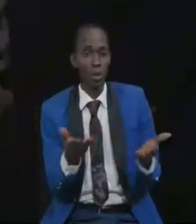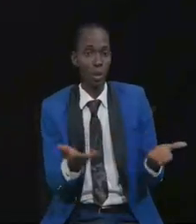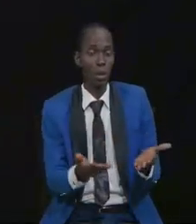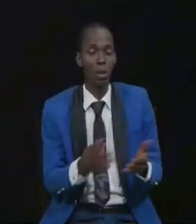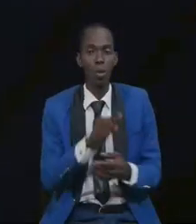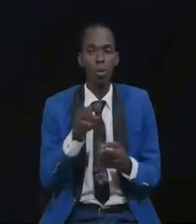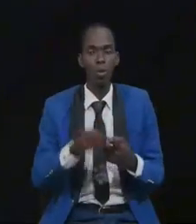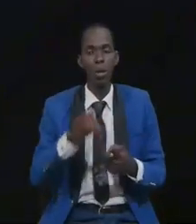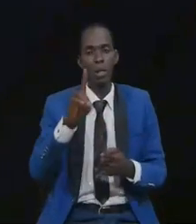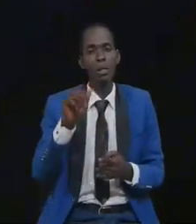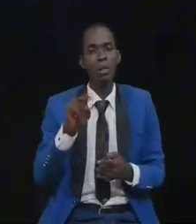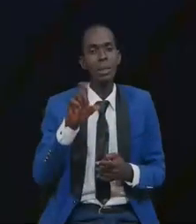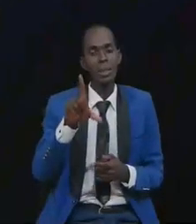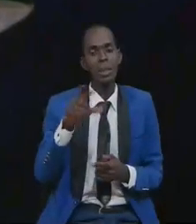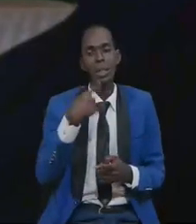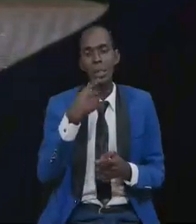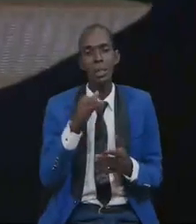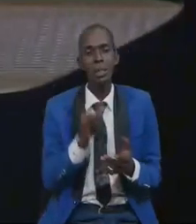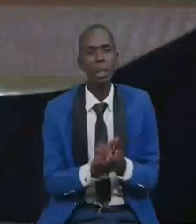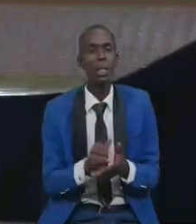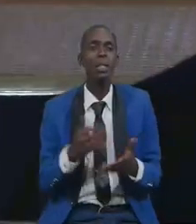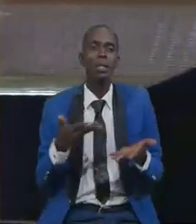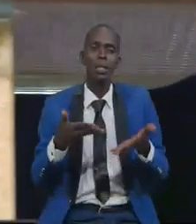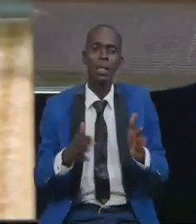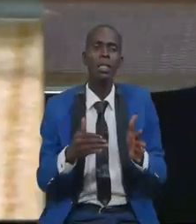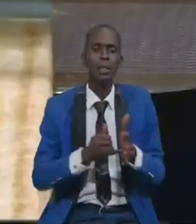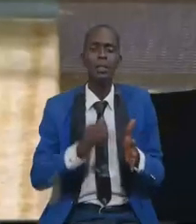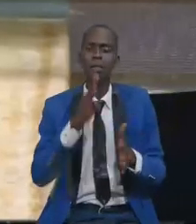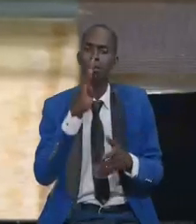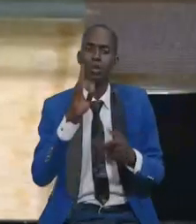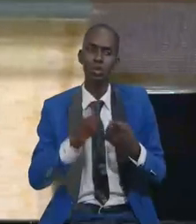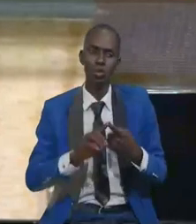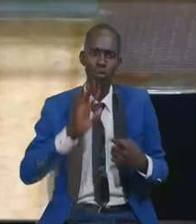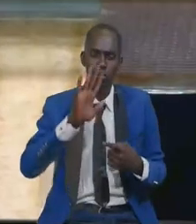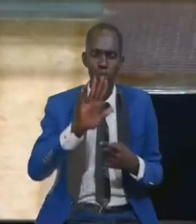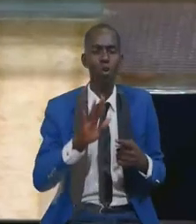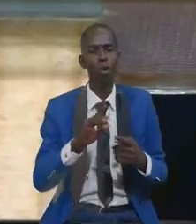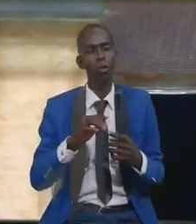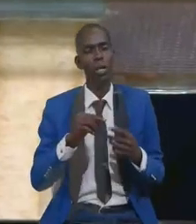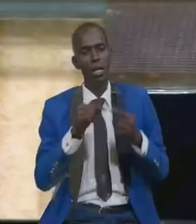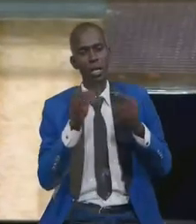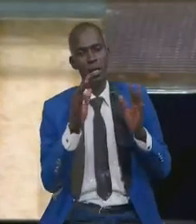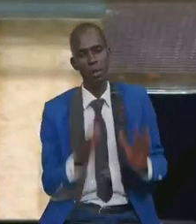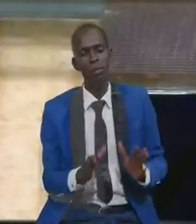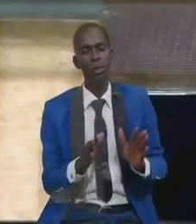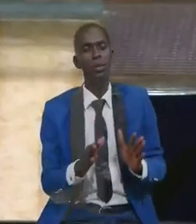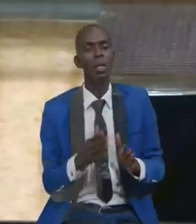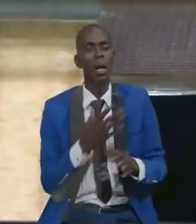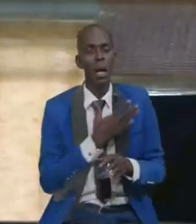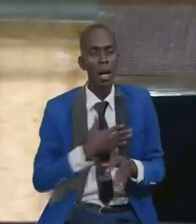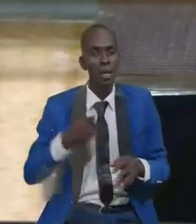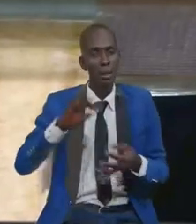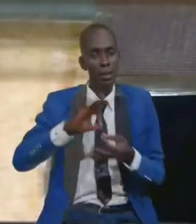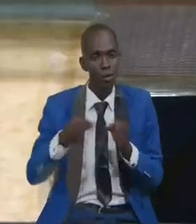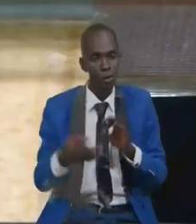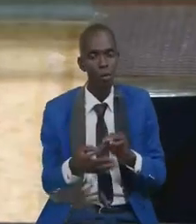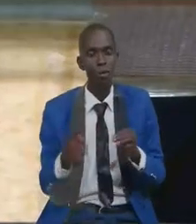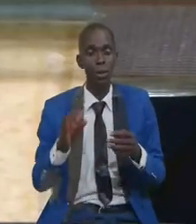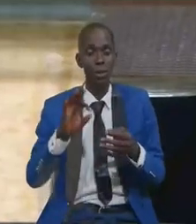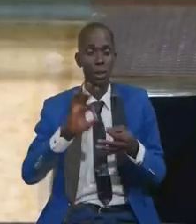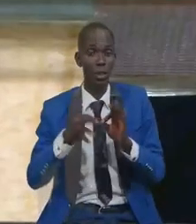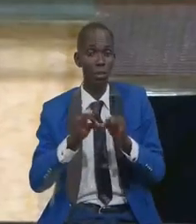son explication pour tes adversaires. Pour ses adversaires. Regardez maintenant les trois